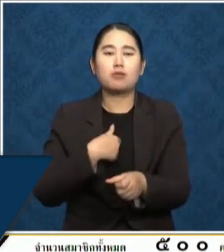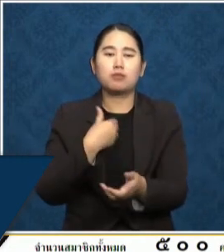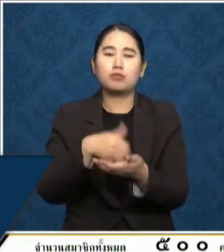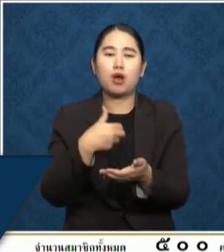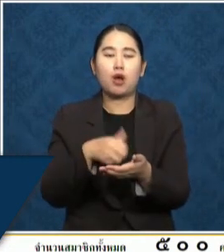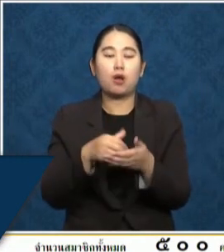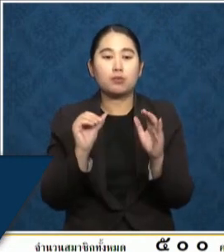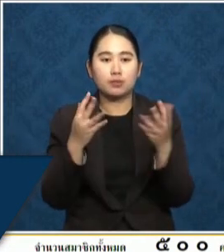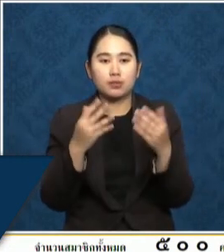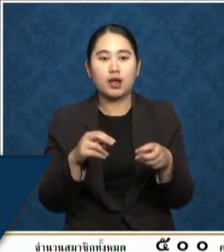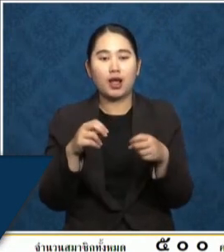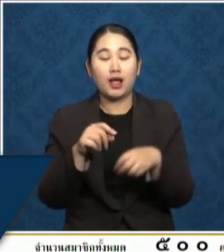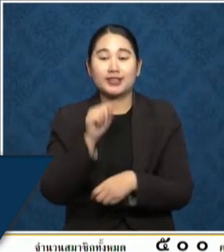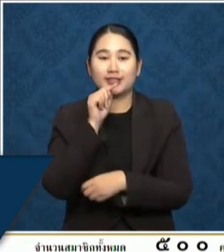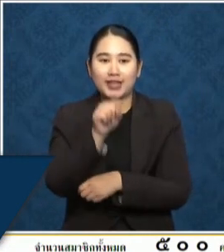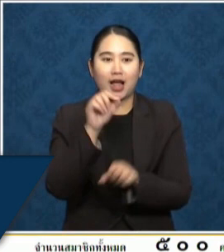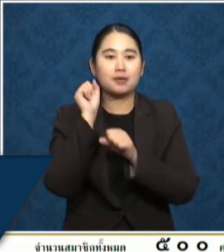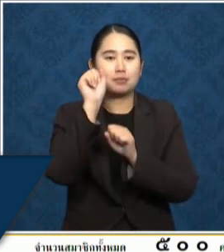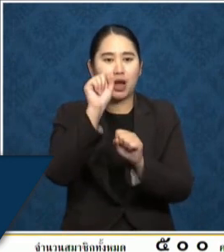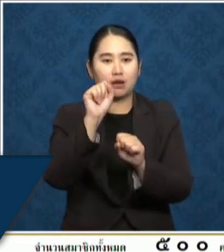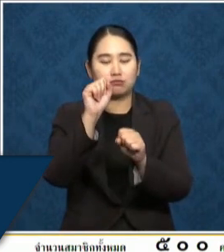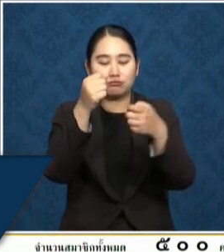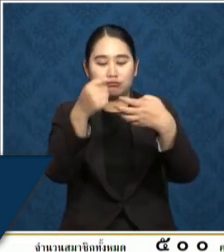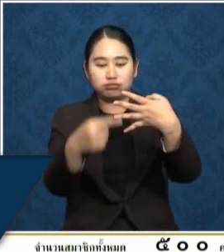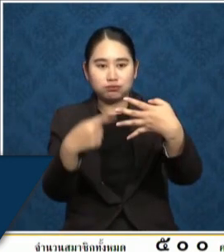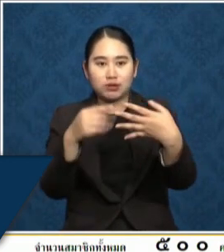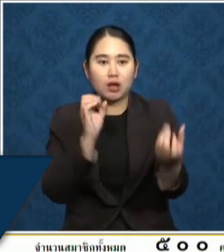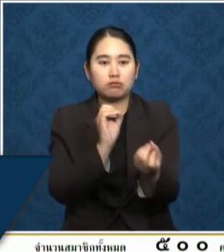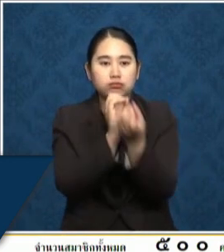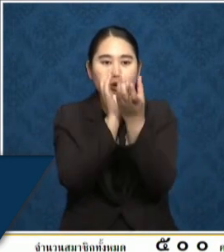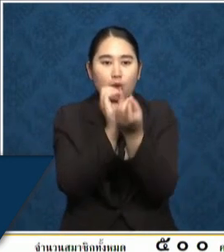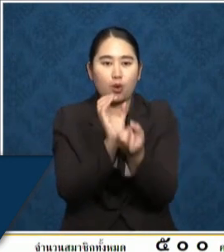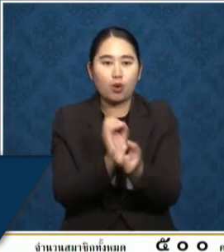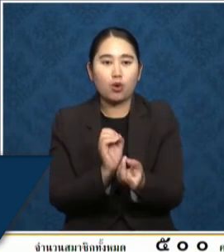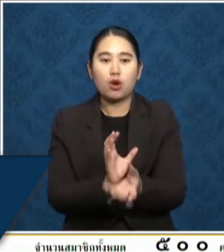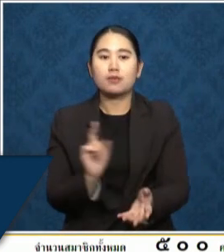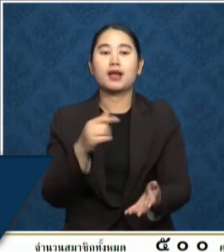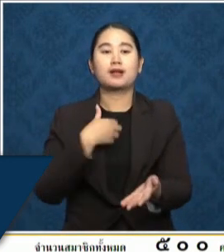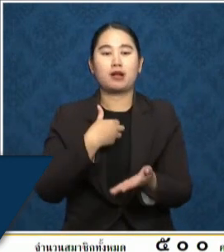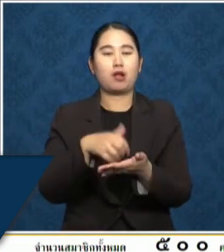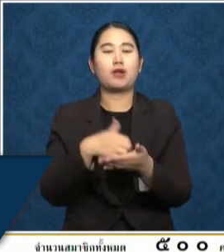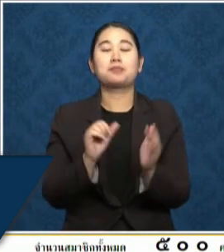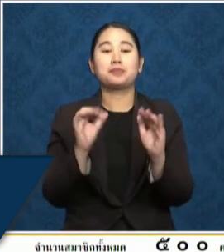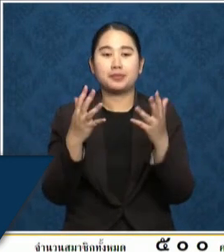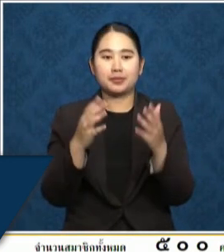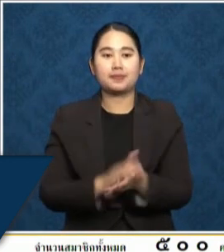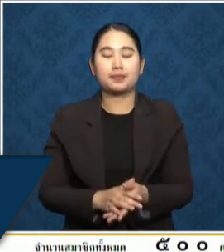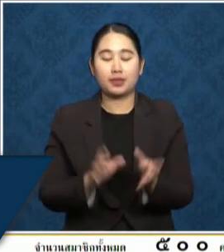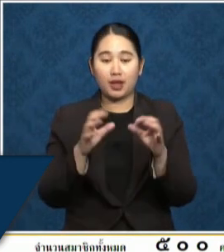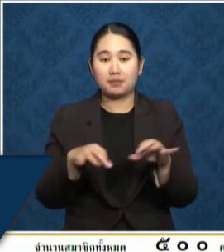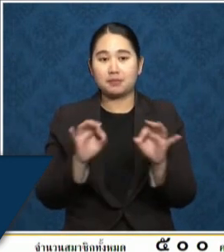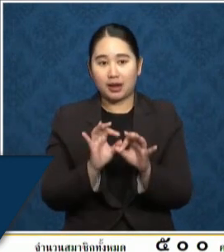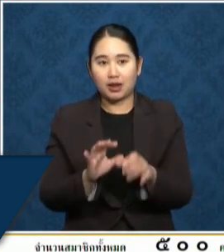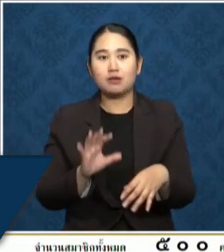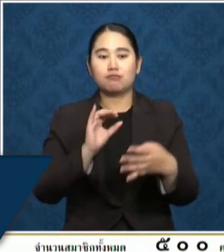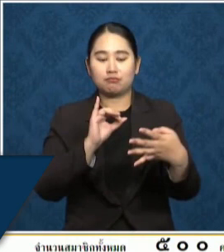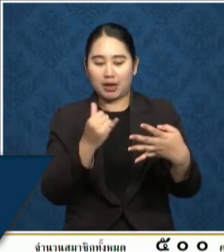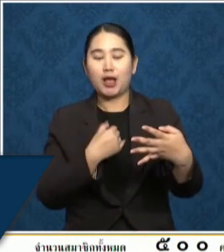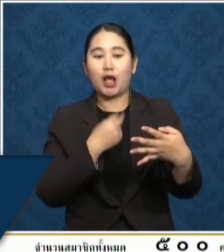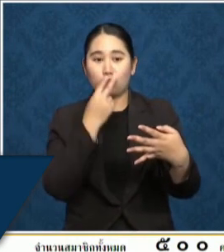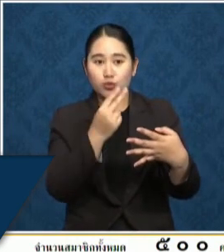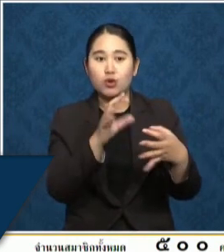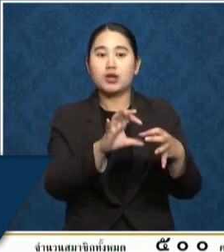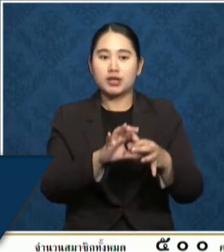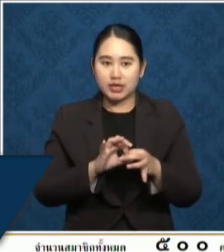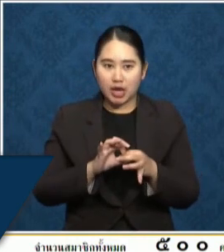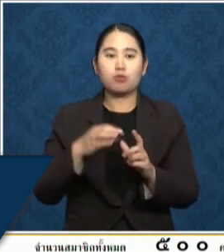บอกวาคำสั่งใตกระปัญฐ คำสั่งนั้นสองผลกระทบอย่ไรและคงไม่ปฏิเศษคำว่าคำสั่งในคำบคำสงนั้นก็มีผล